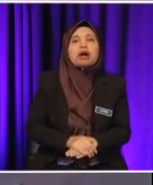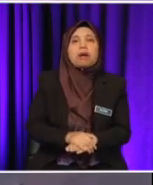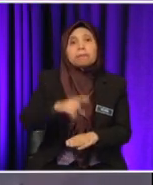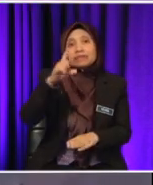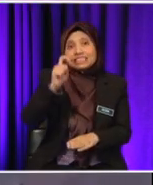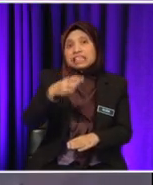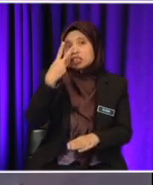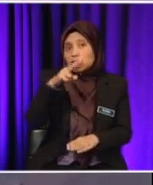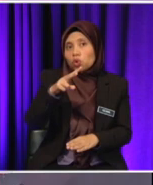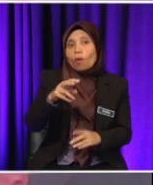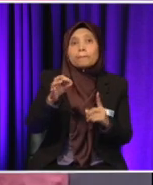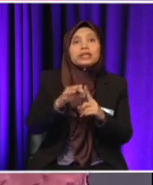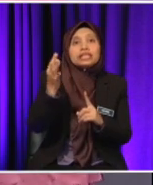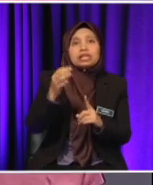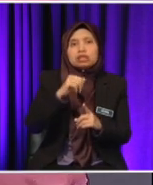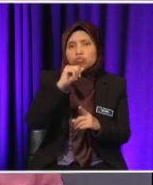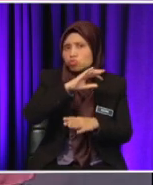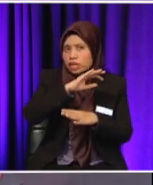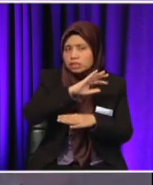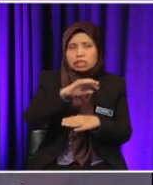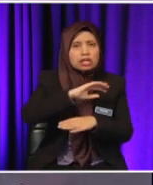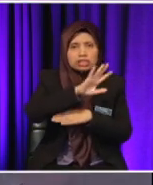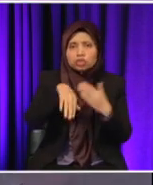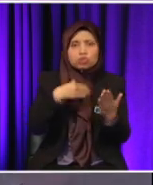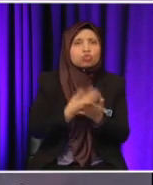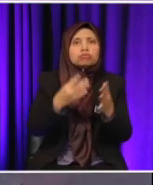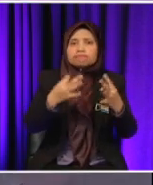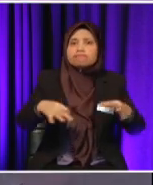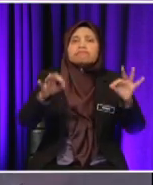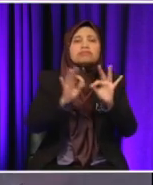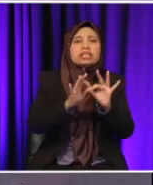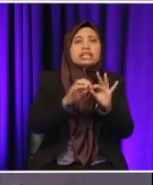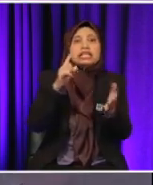petikan di atas bukan keserasian kalau di sini banyak